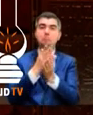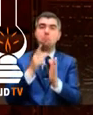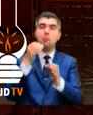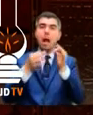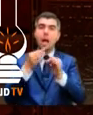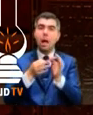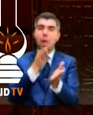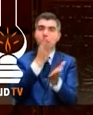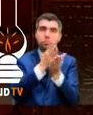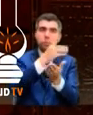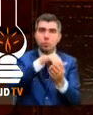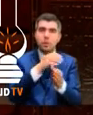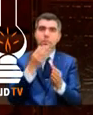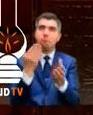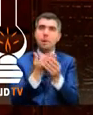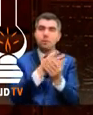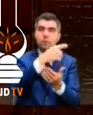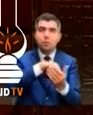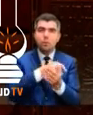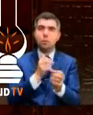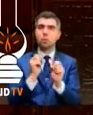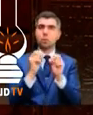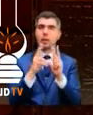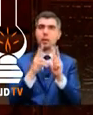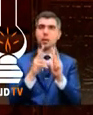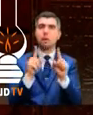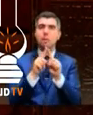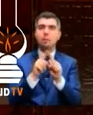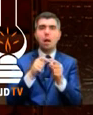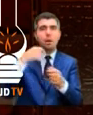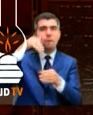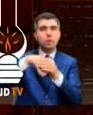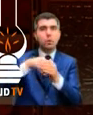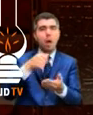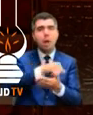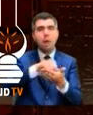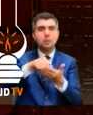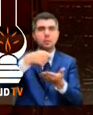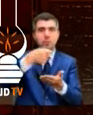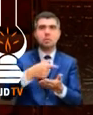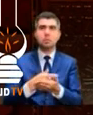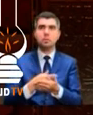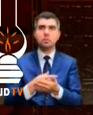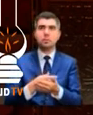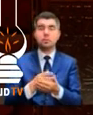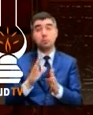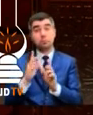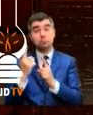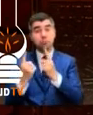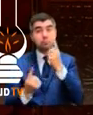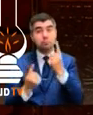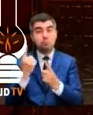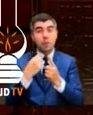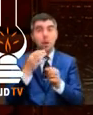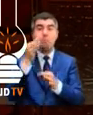الحيازه المبالغ كلها اللي فيها احكام موعه في السيجي كما ينص عليه القانون الشي الاخر راه خلاف